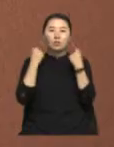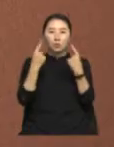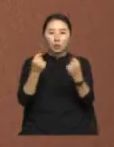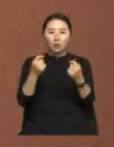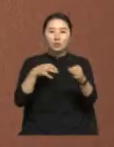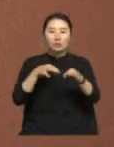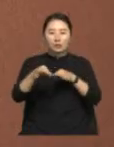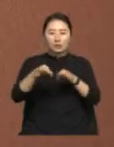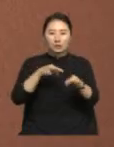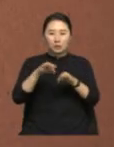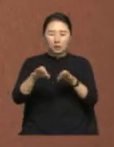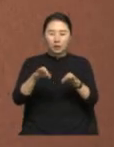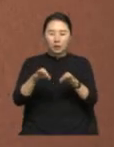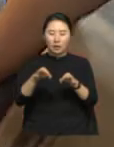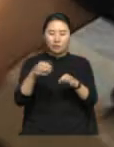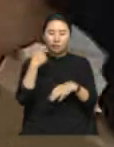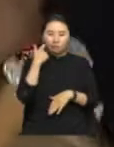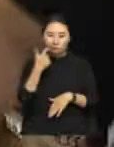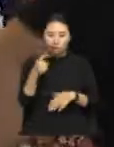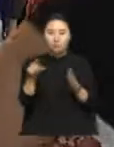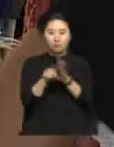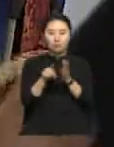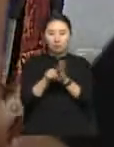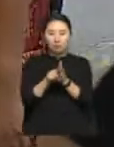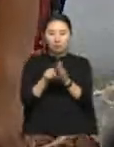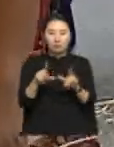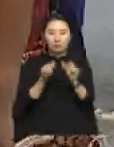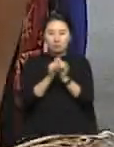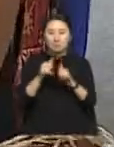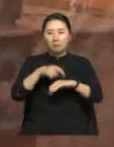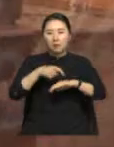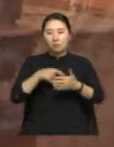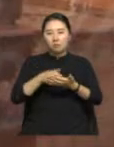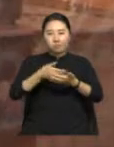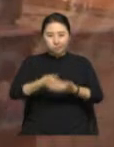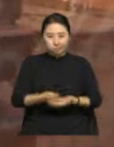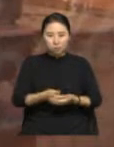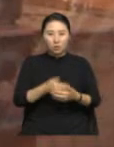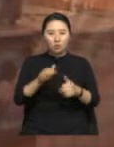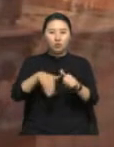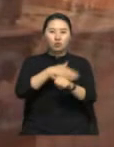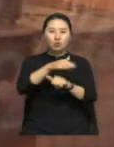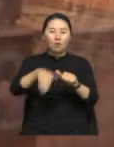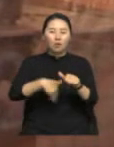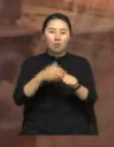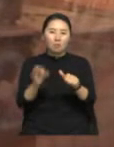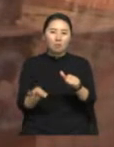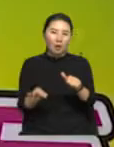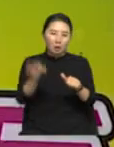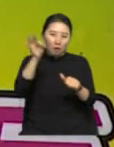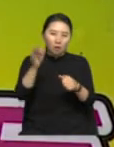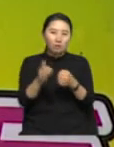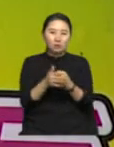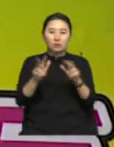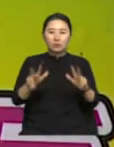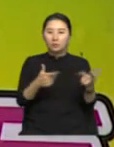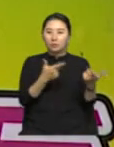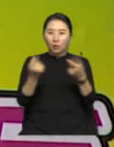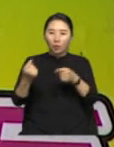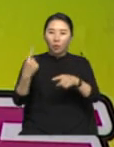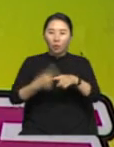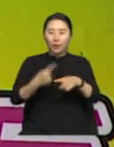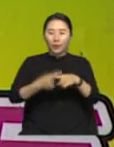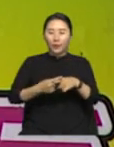시장이 존치될 것이라 믿었던 상인들은 마음이 무겁습니다. 주변 시세가 오른 상황에서 현재와 똑같은